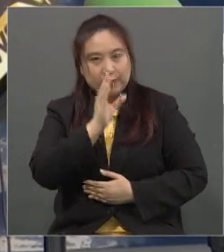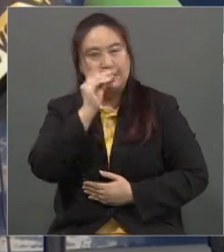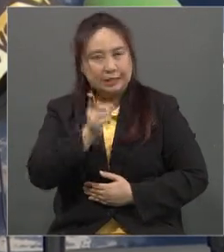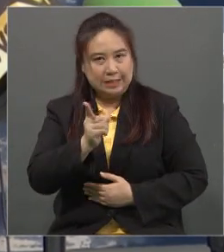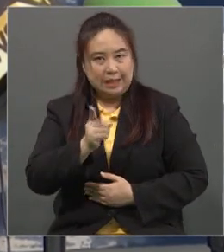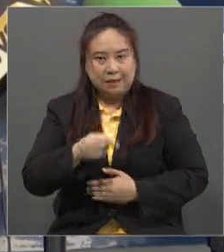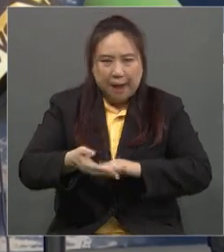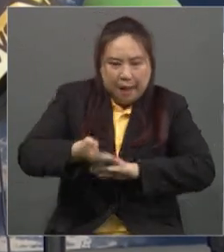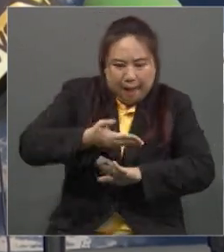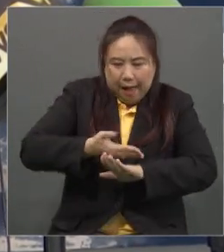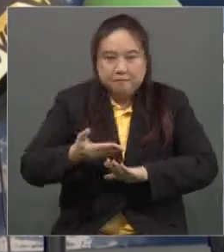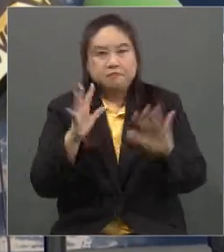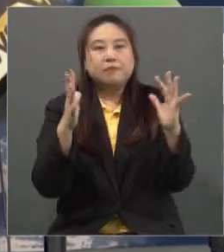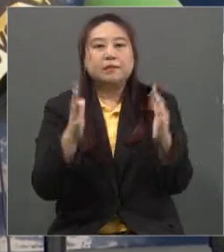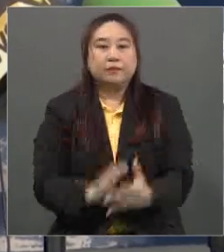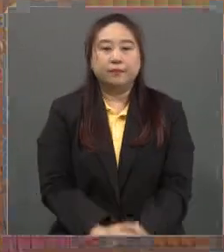ยู่เบื้องหลังผม